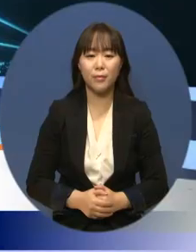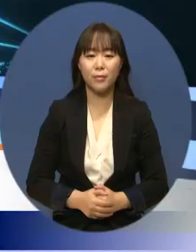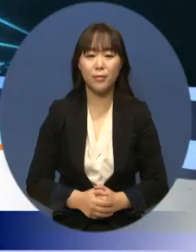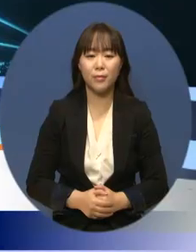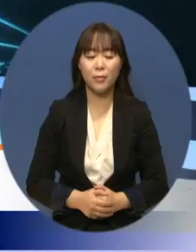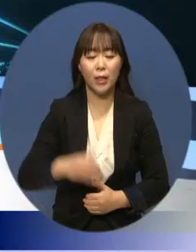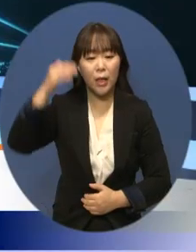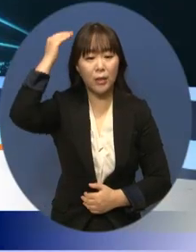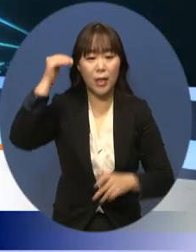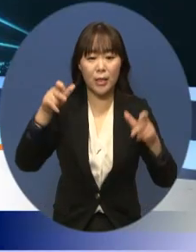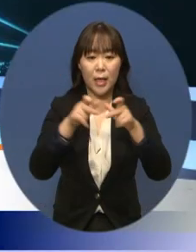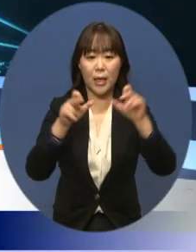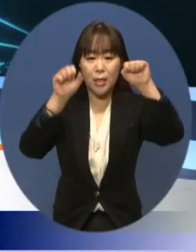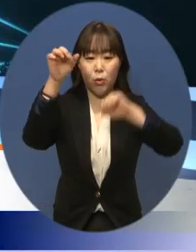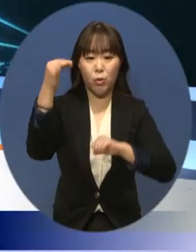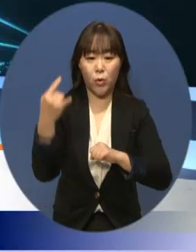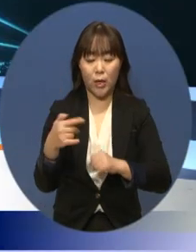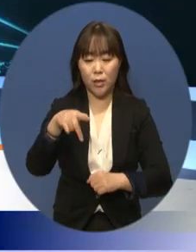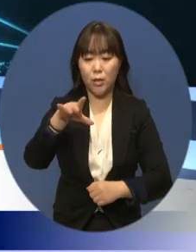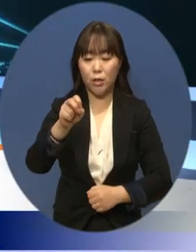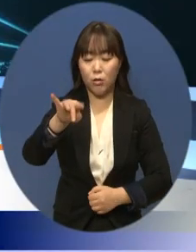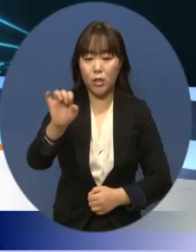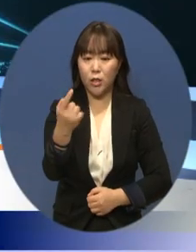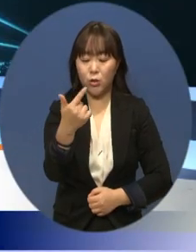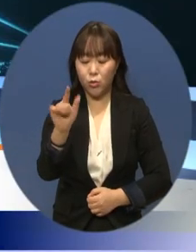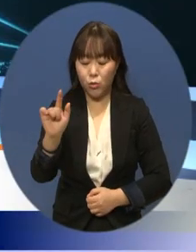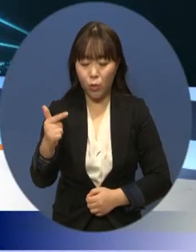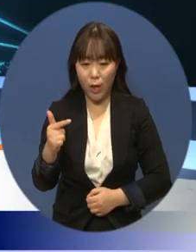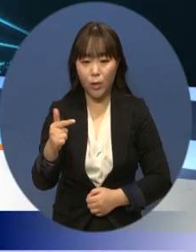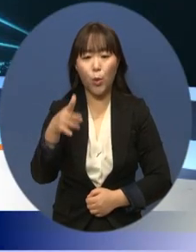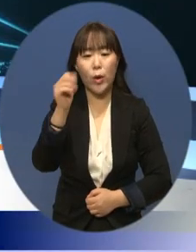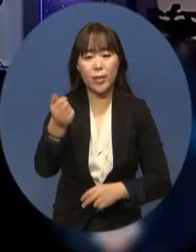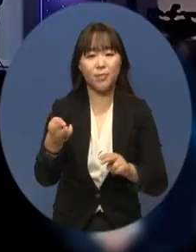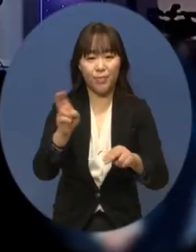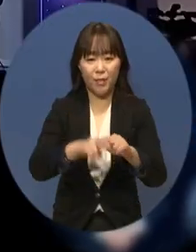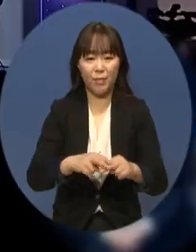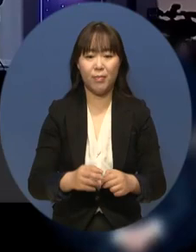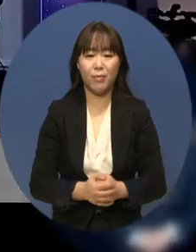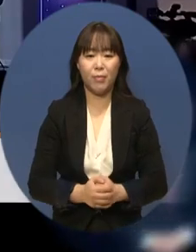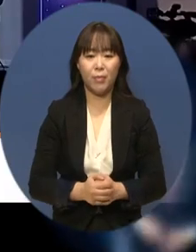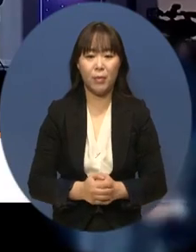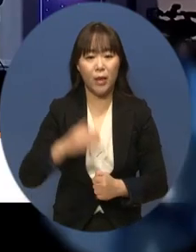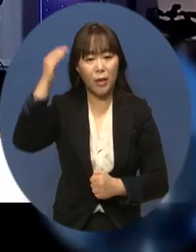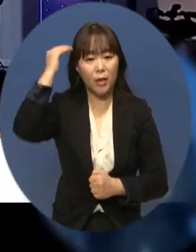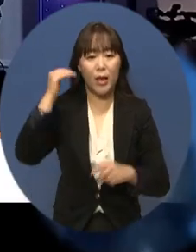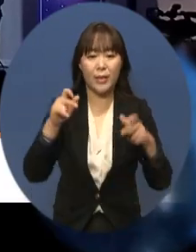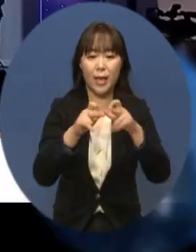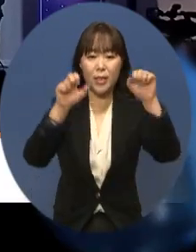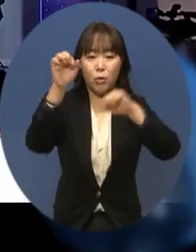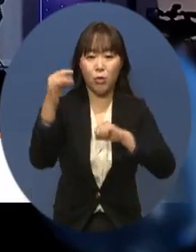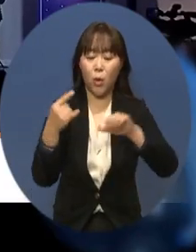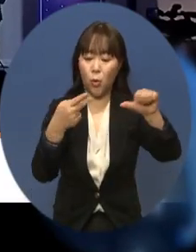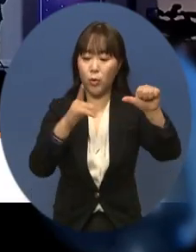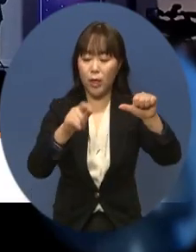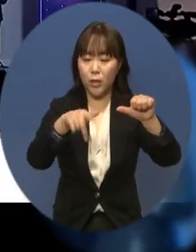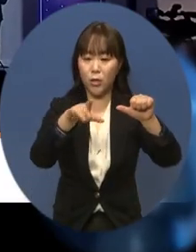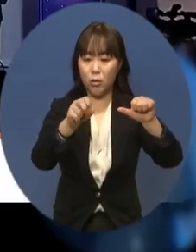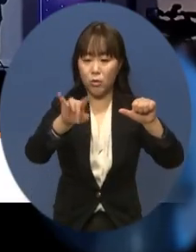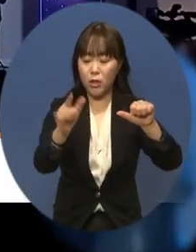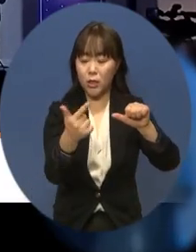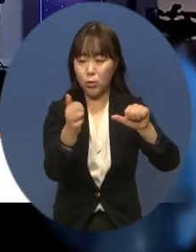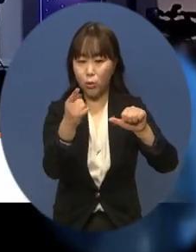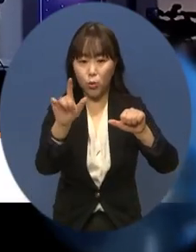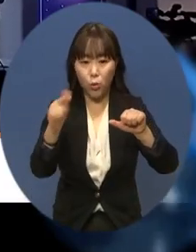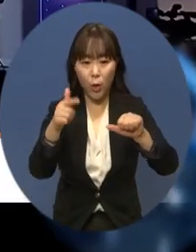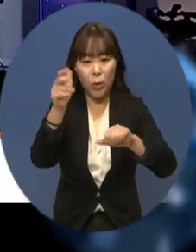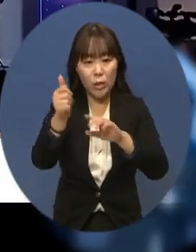대한장애인체육회 정진한 회장의 취임했습니다 대한장애인체육회 제 옷 l 정진환 회장의